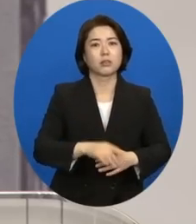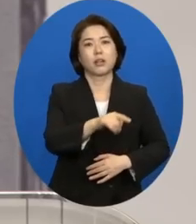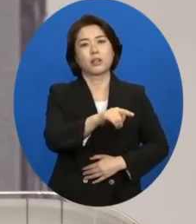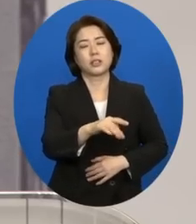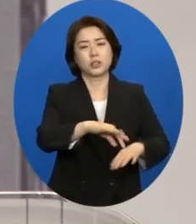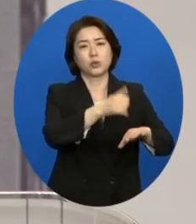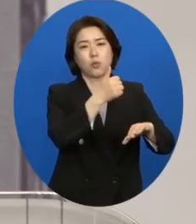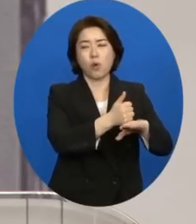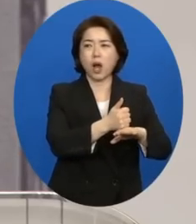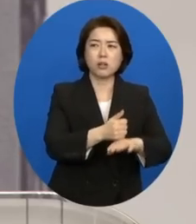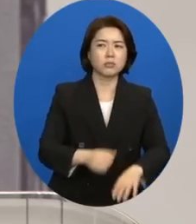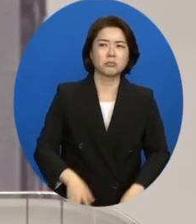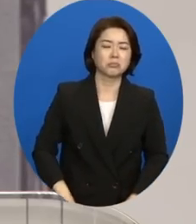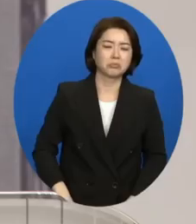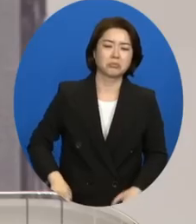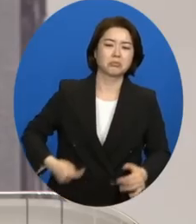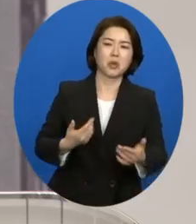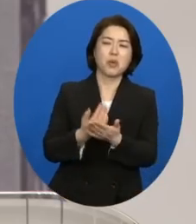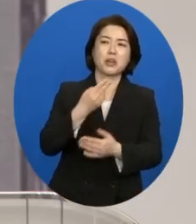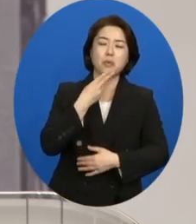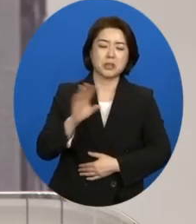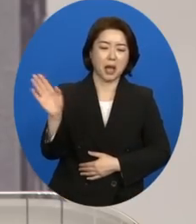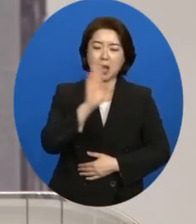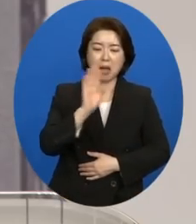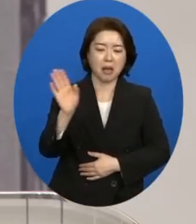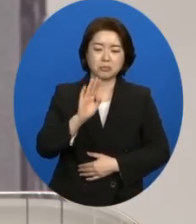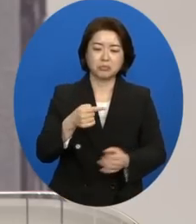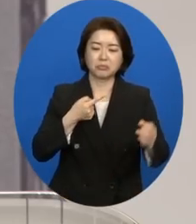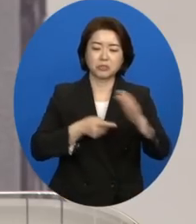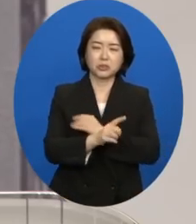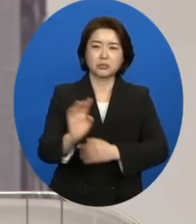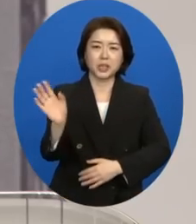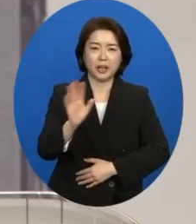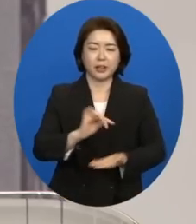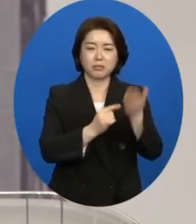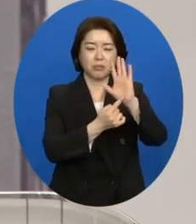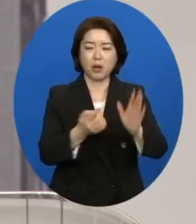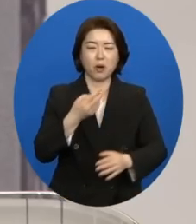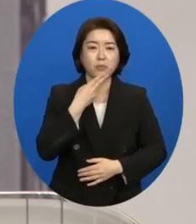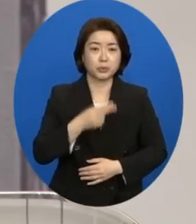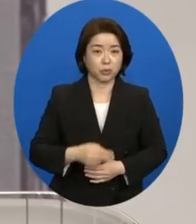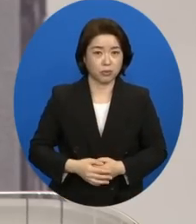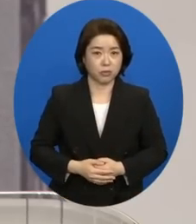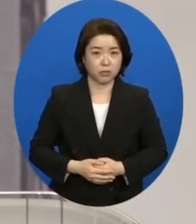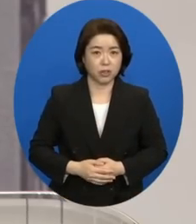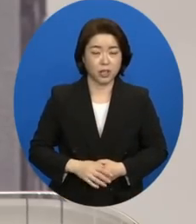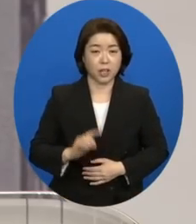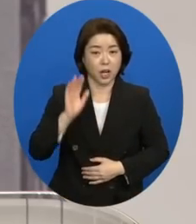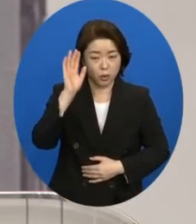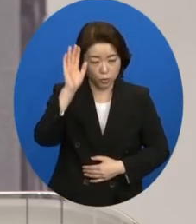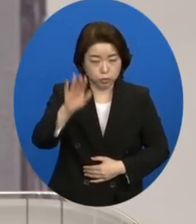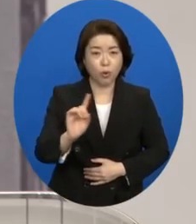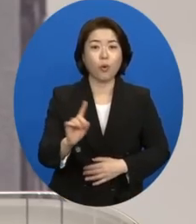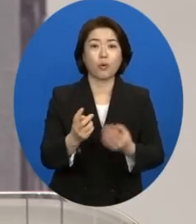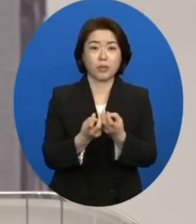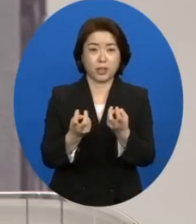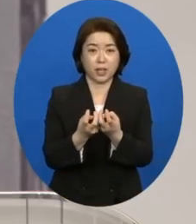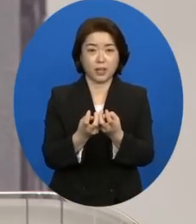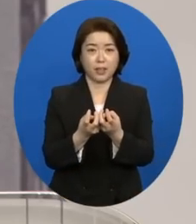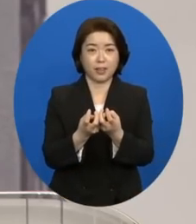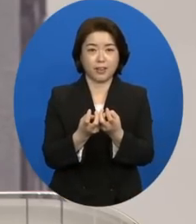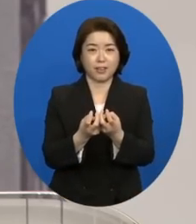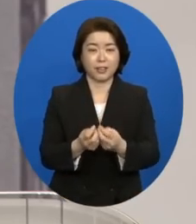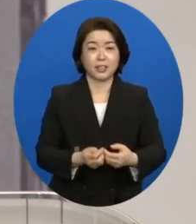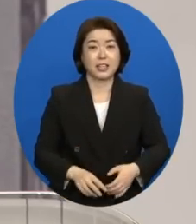않습니다 아무런 조치를 치 하지 않고 아무런 반응을 하지 않습니다 그렇게 어떻게 되는가 그 다음 28절에 보니까이 모든